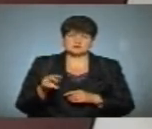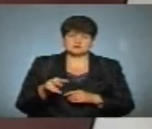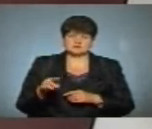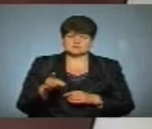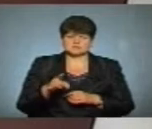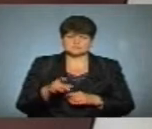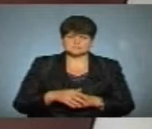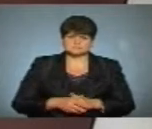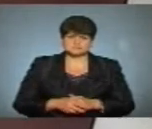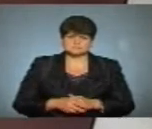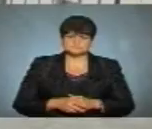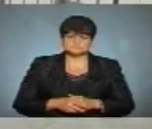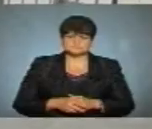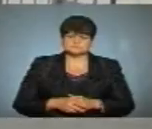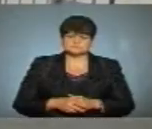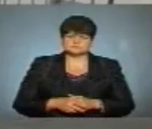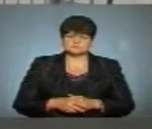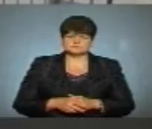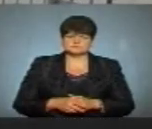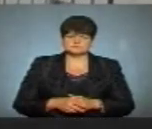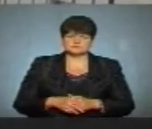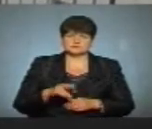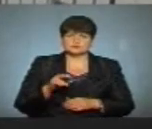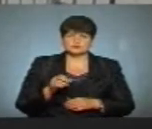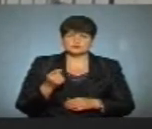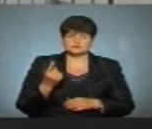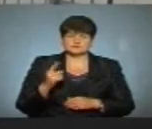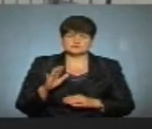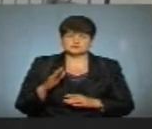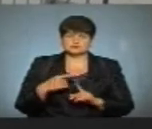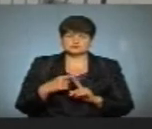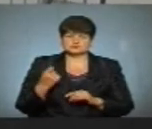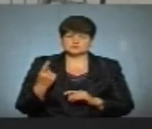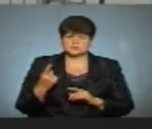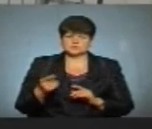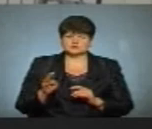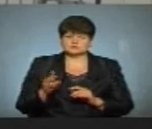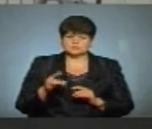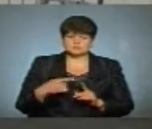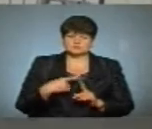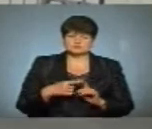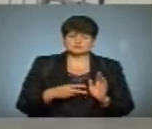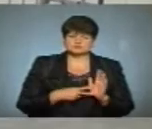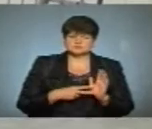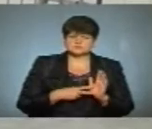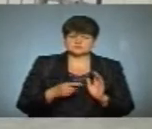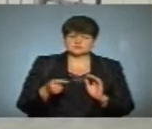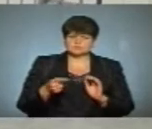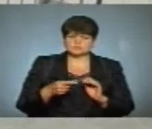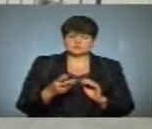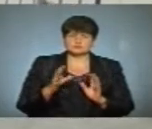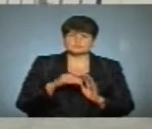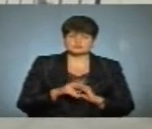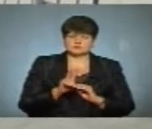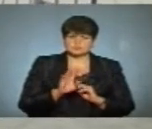Лановецькому районах. 11 випадків – Шумський район. Місто Тернопіль – 7 з них, в тому числі двоє